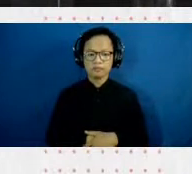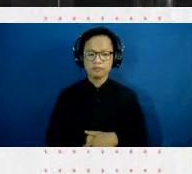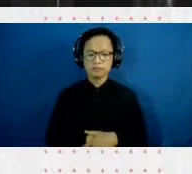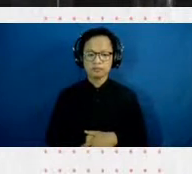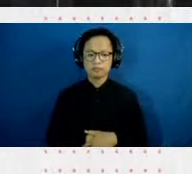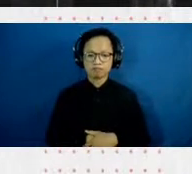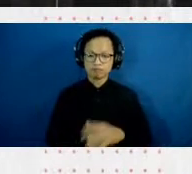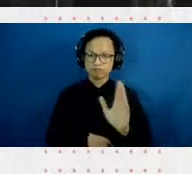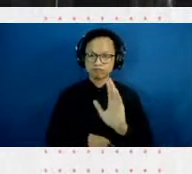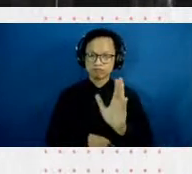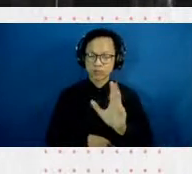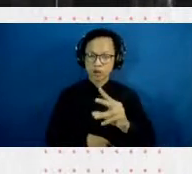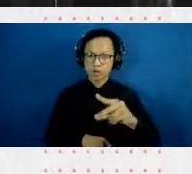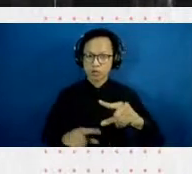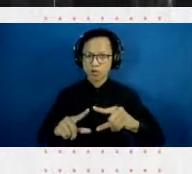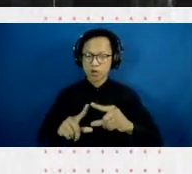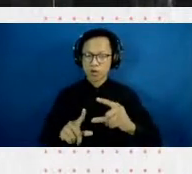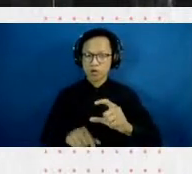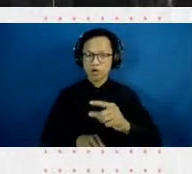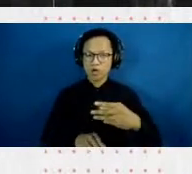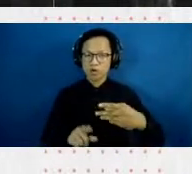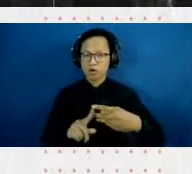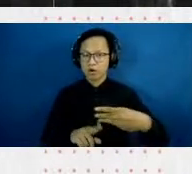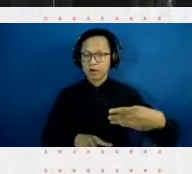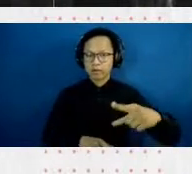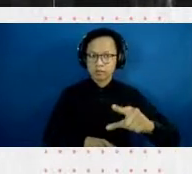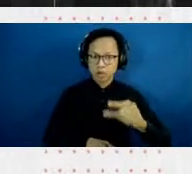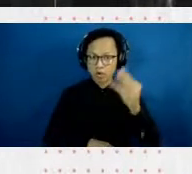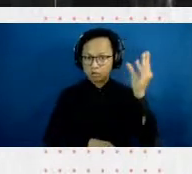Halo, Kak Rachel. Apa suaraku sudah masuk?